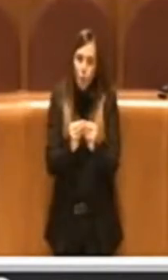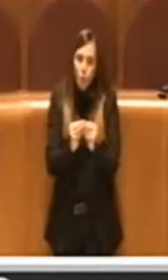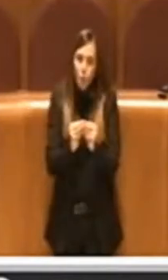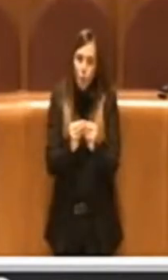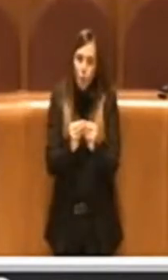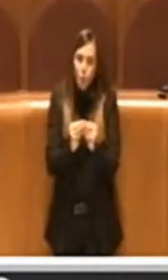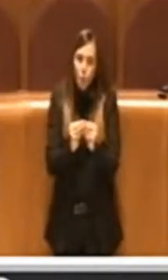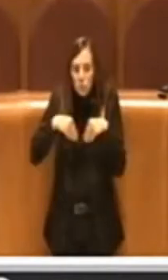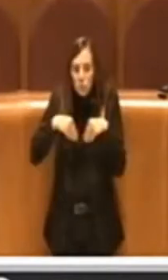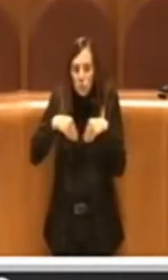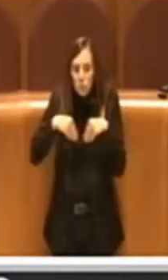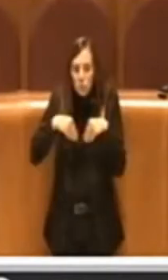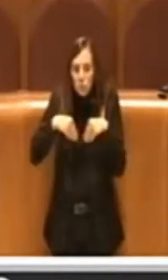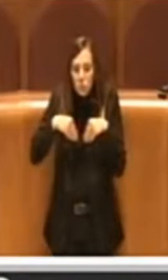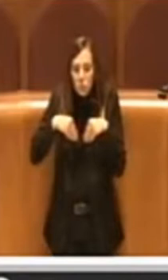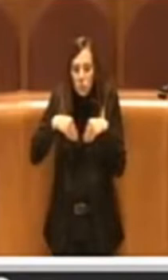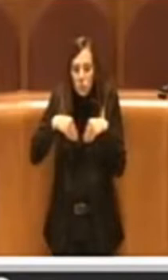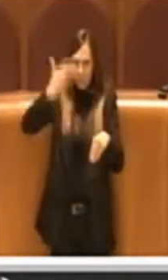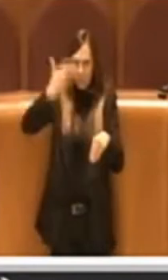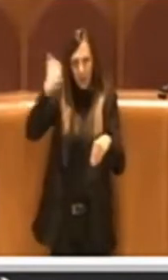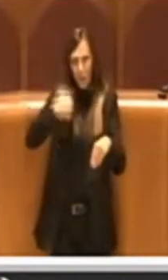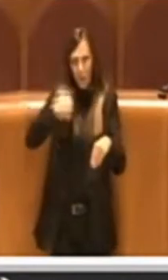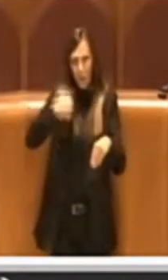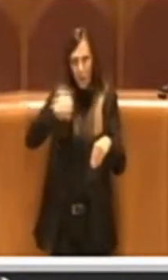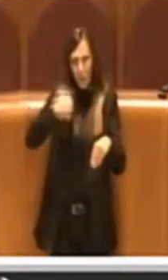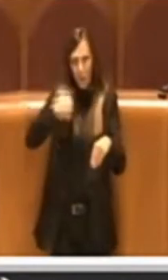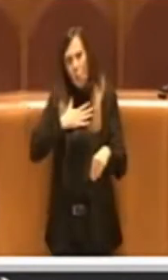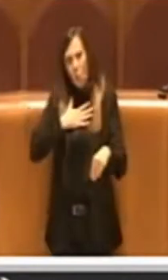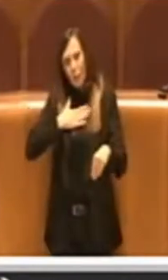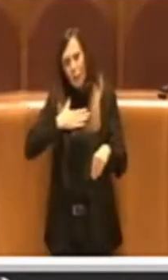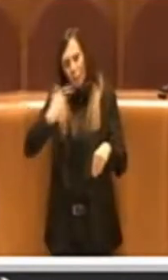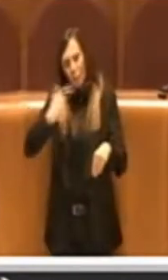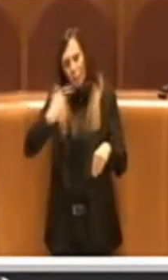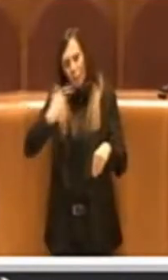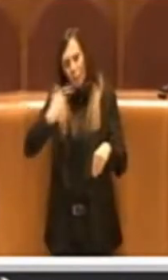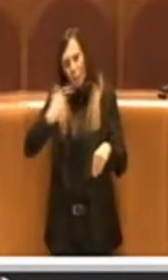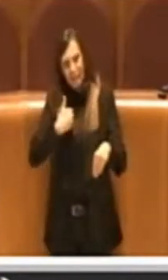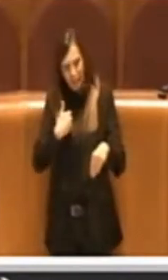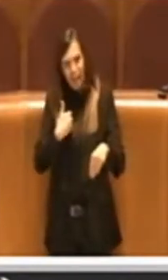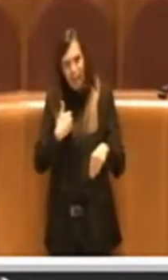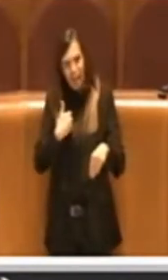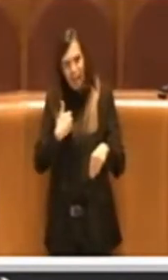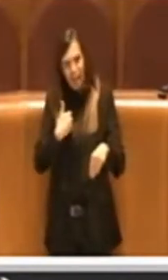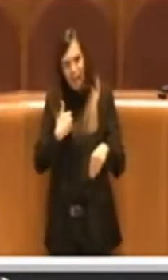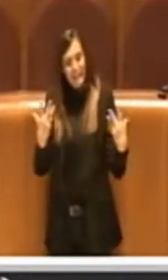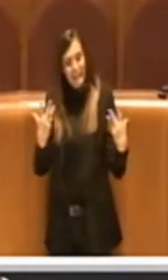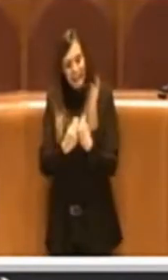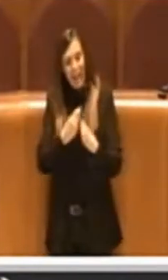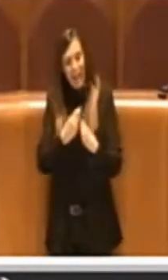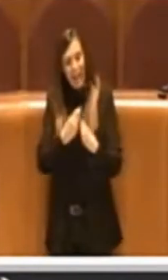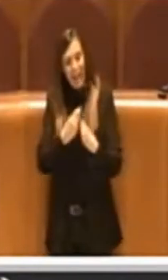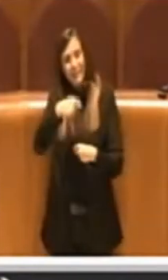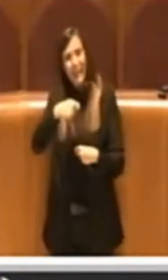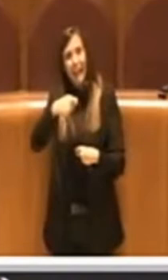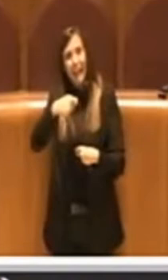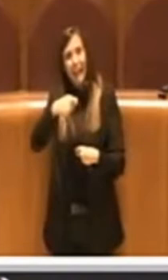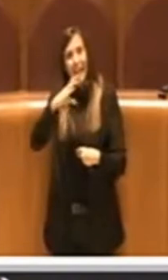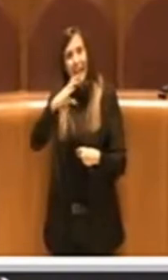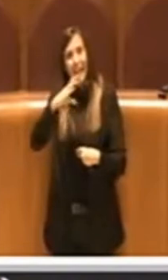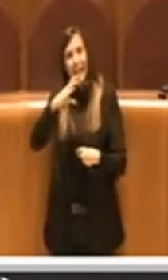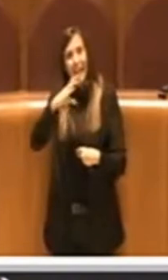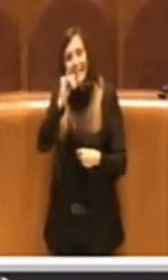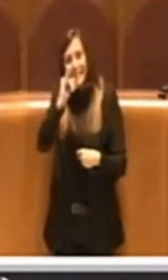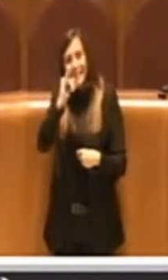da essendo allora presidente insieme al presidente catene della commissione congiunta